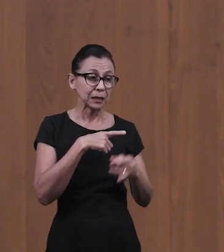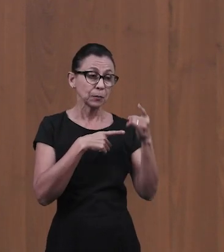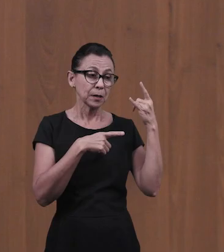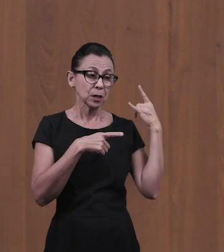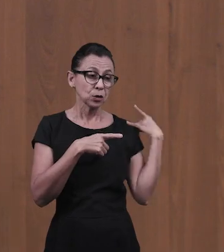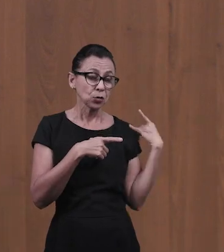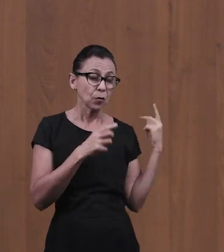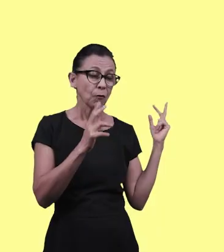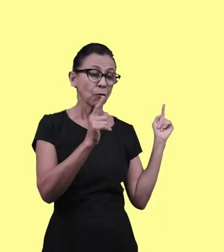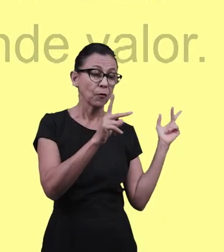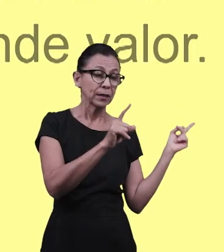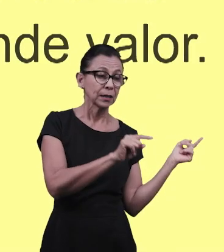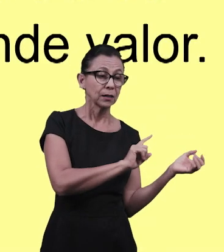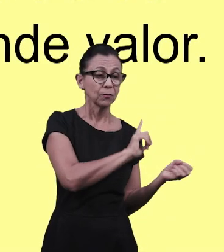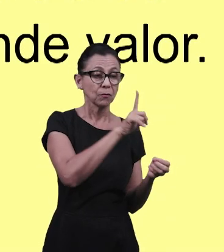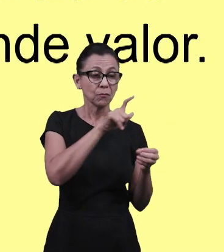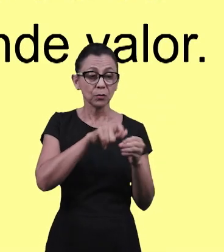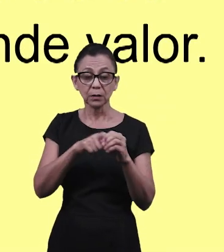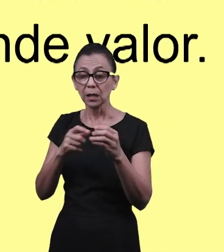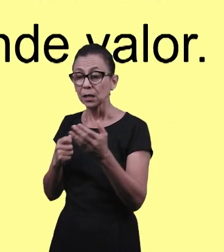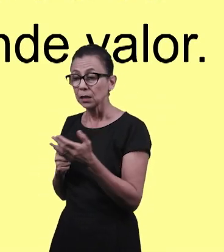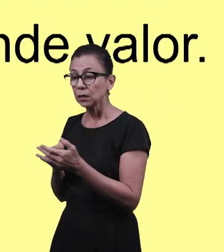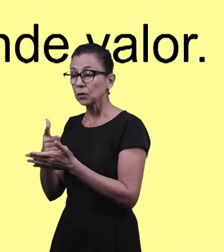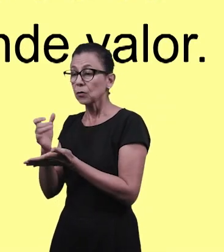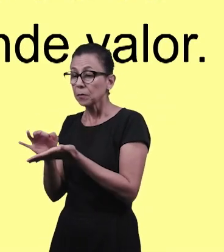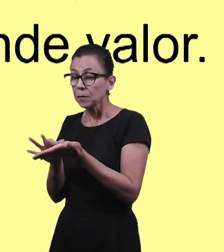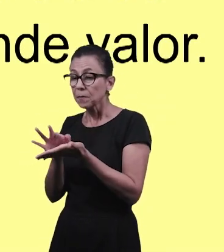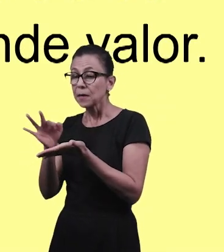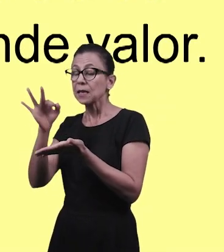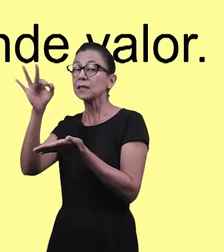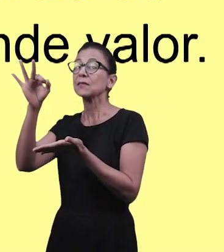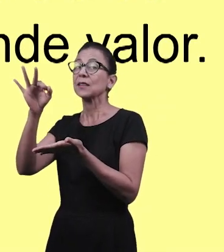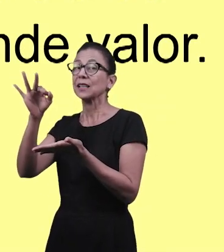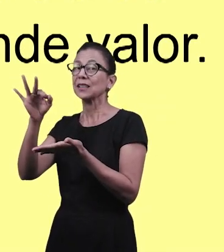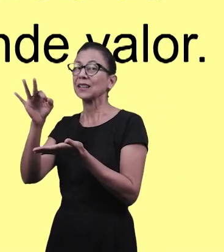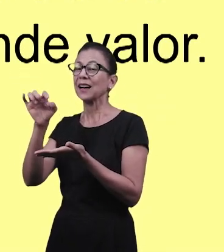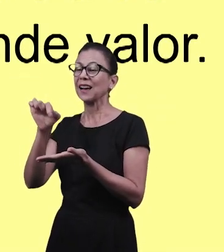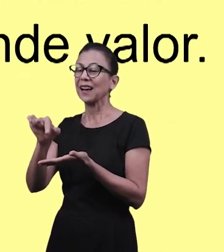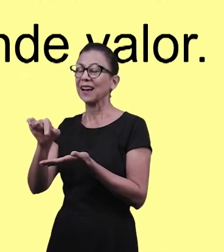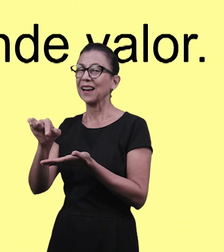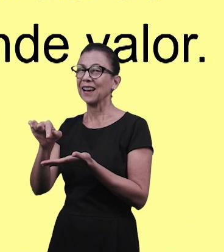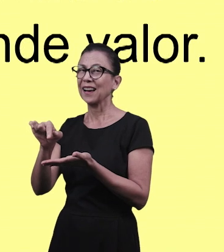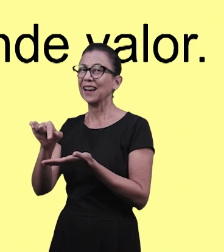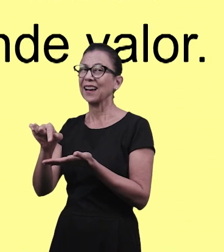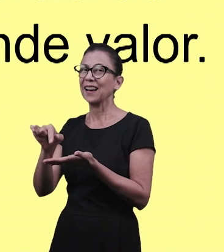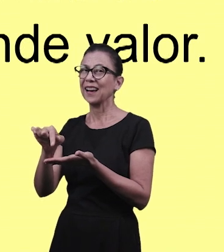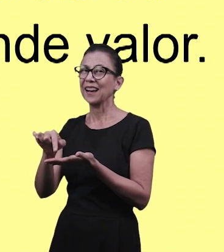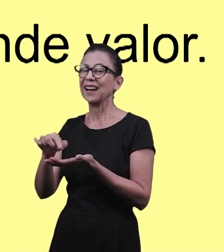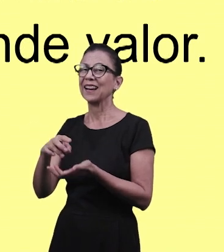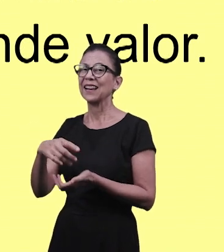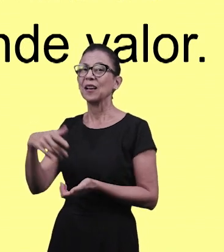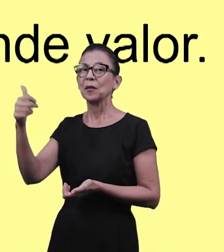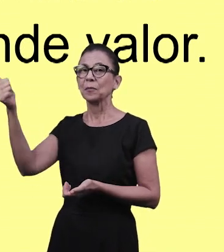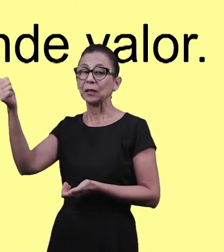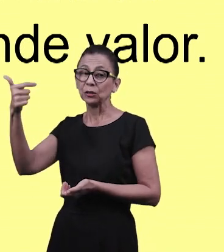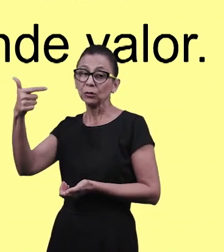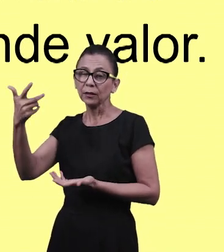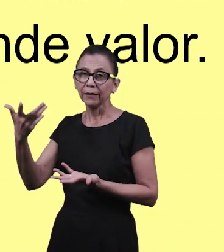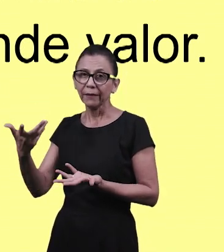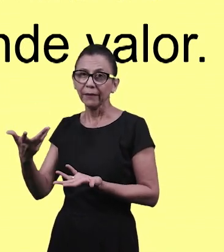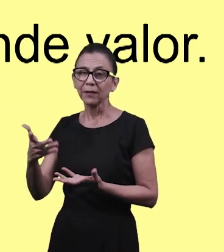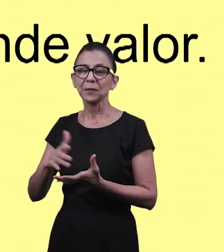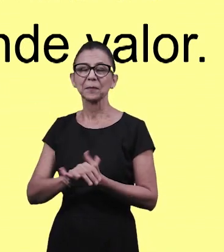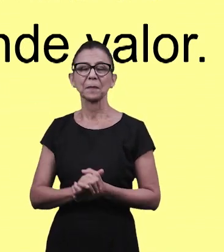perle était plus grande que toutes les valeurs qu'il avait. Quand nous acceptons Jésus comme